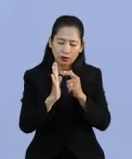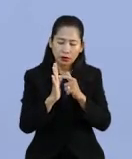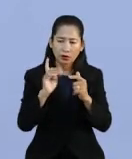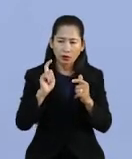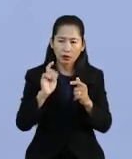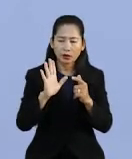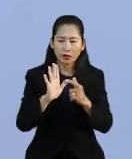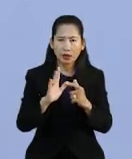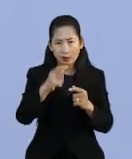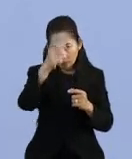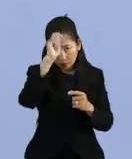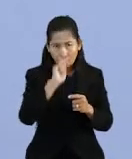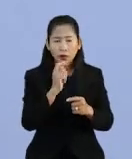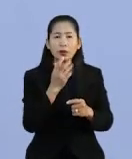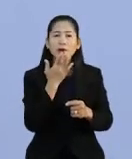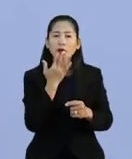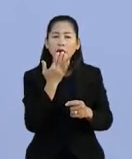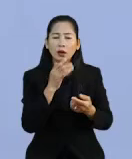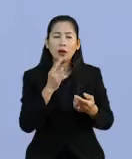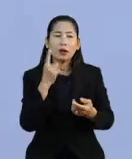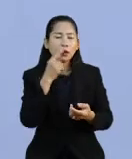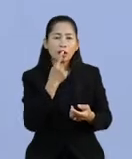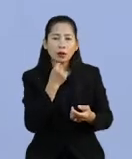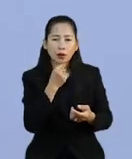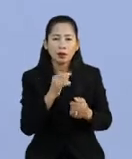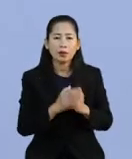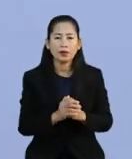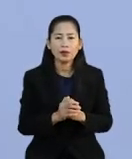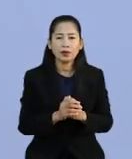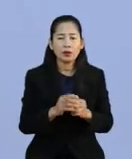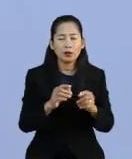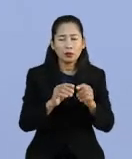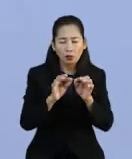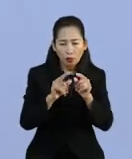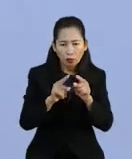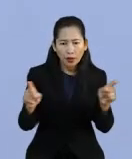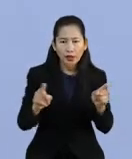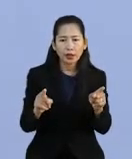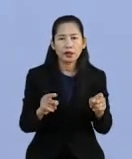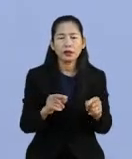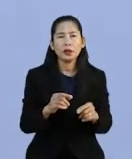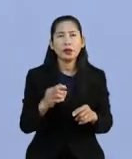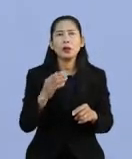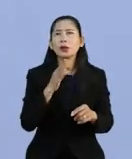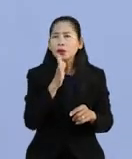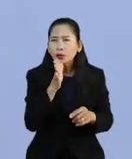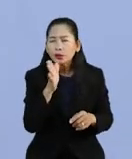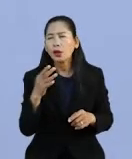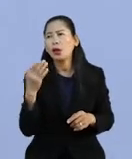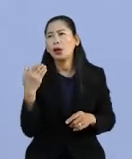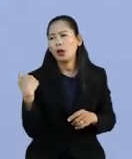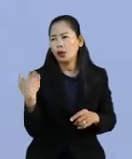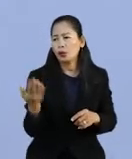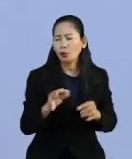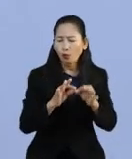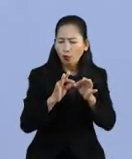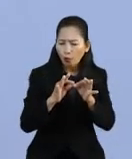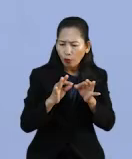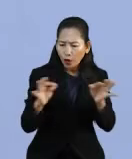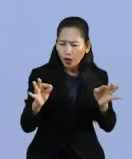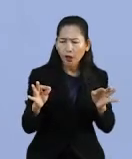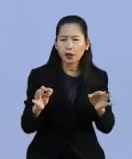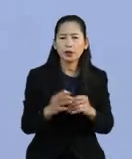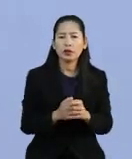mua, bò cỏ hòm. Bày, vèn, lộp dế miên a dục vèn. Buồn chà,